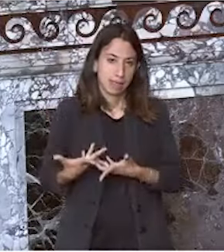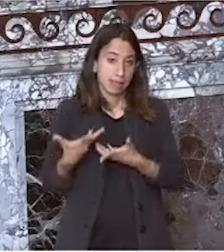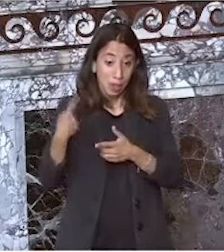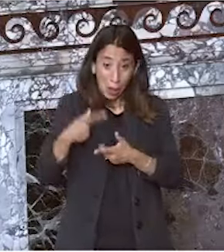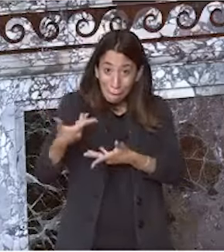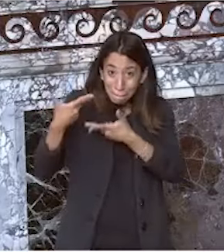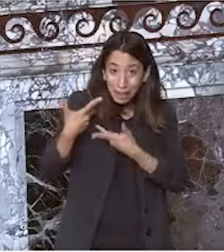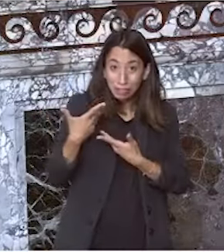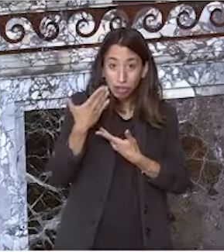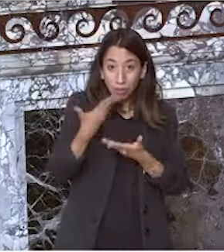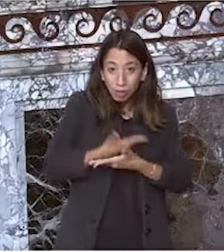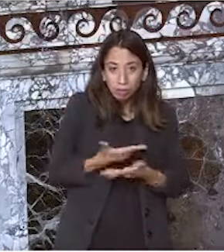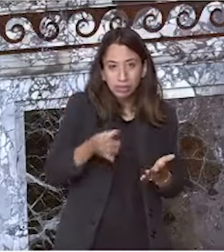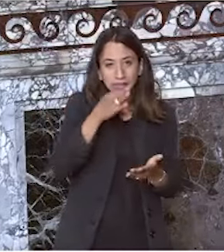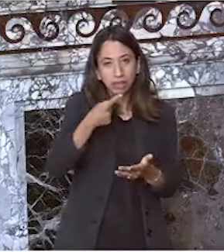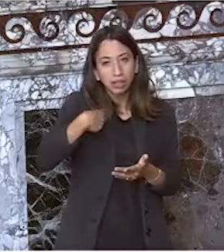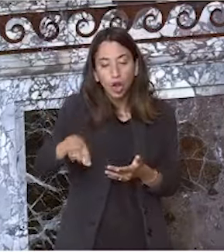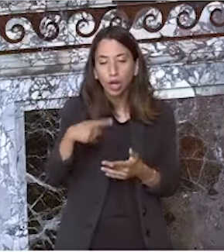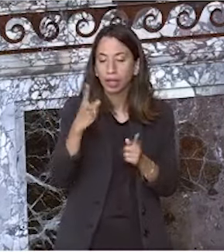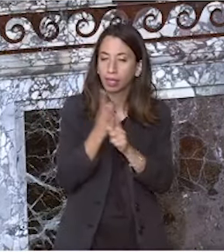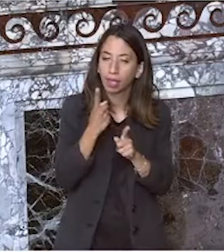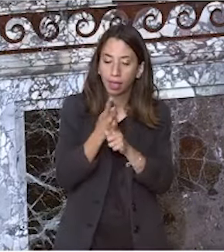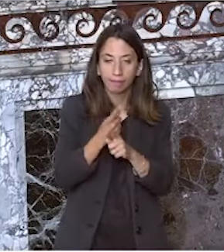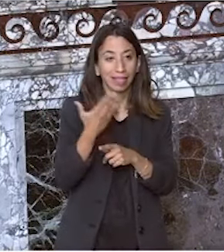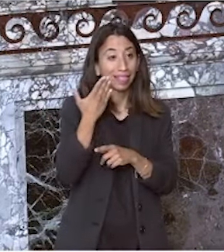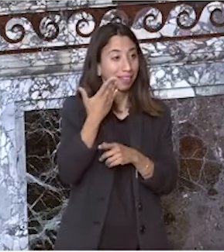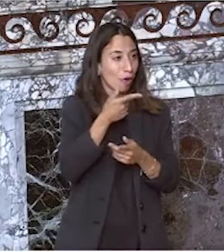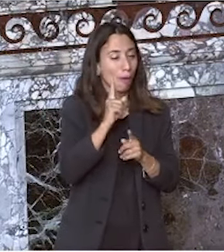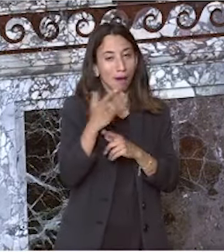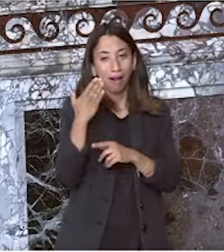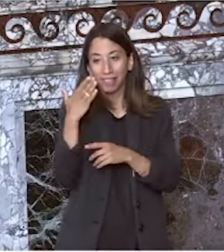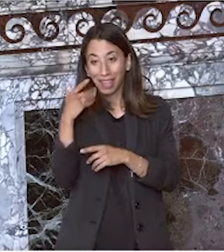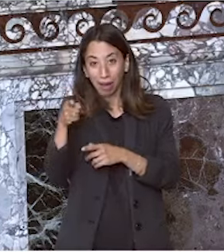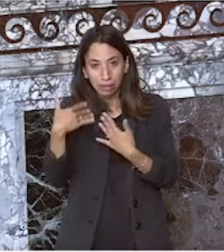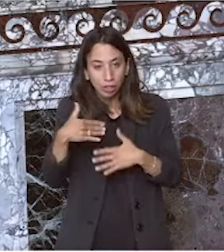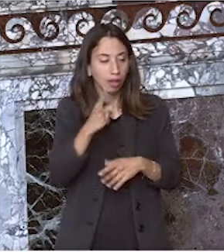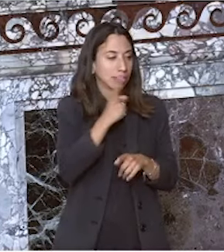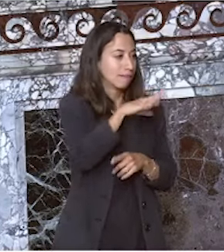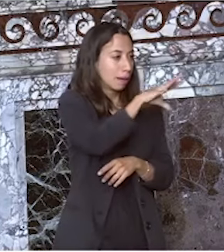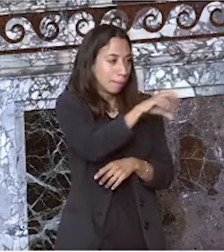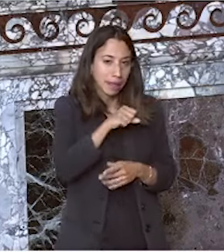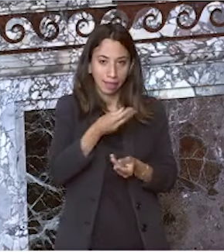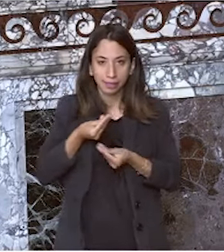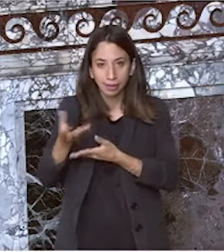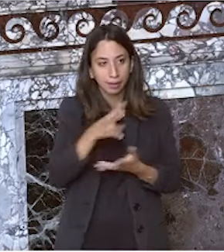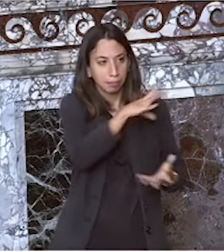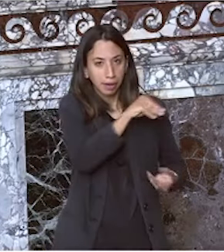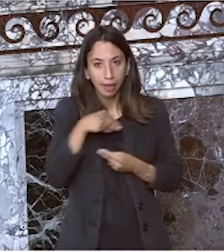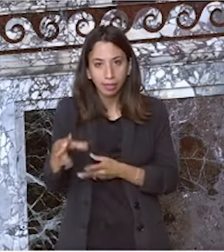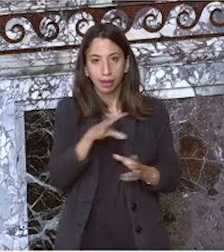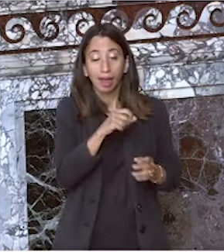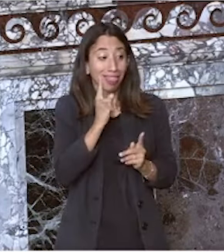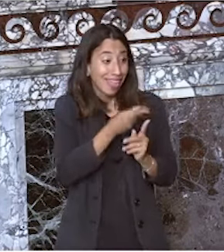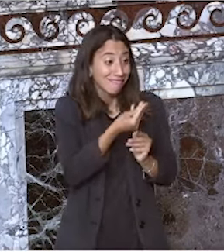anno a impegnare considerevoli risorse pubbliche per pagare interessi, sottraendole all'innovazione e allo